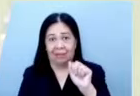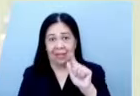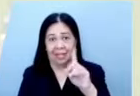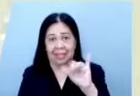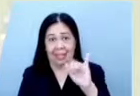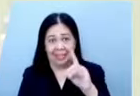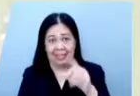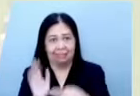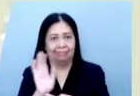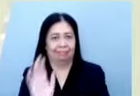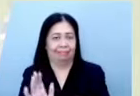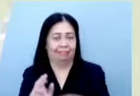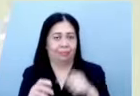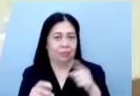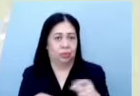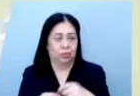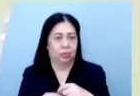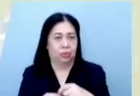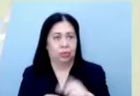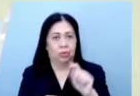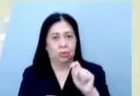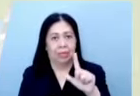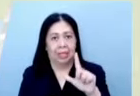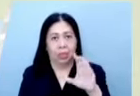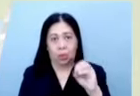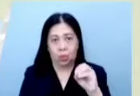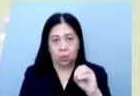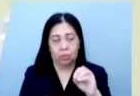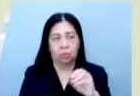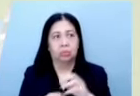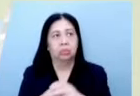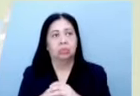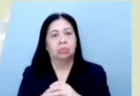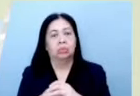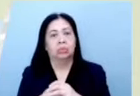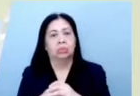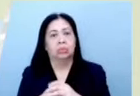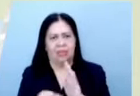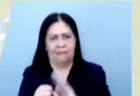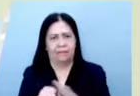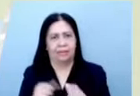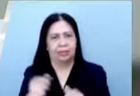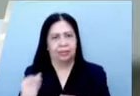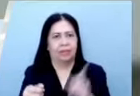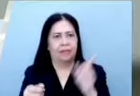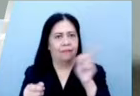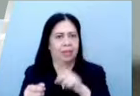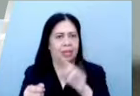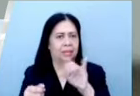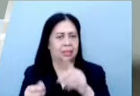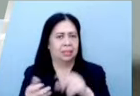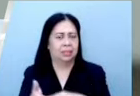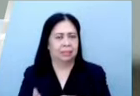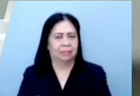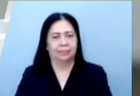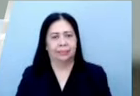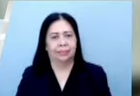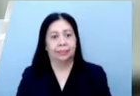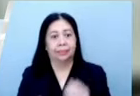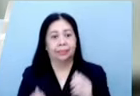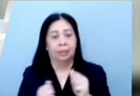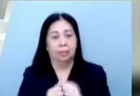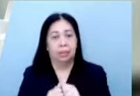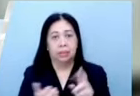ng mga telecom companies natin, enough na po itong fake IDs na to. Pati mga rehistro